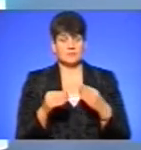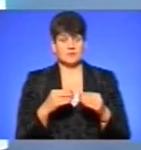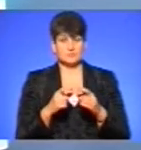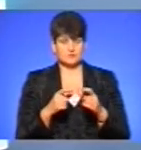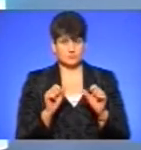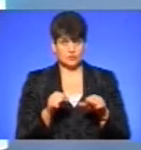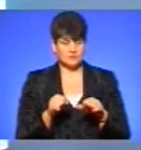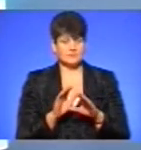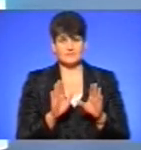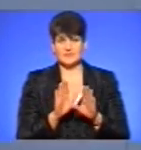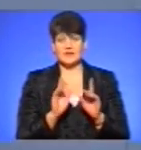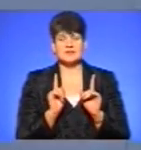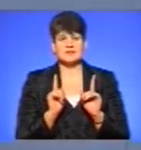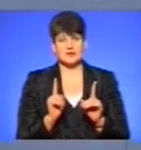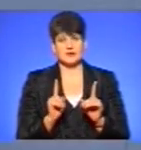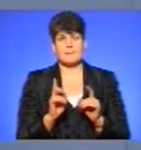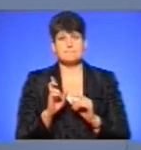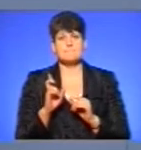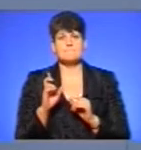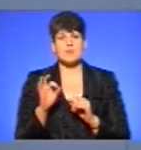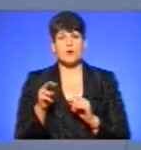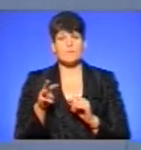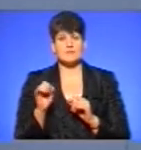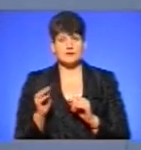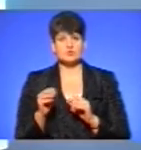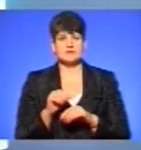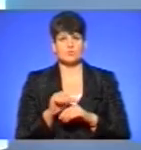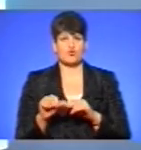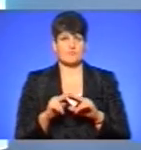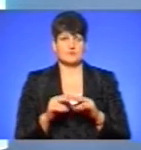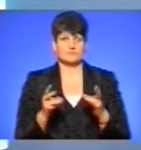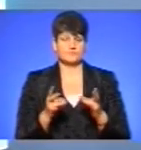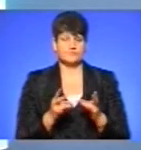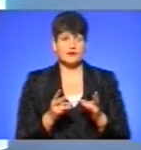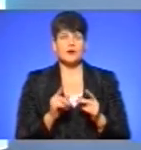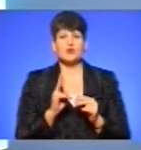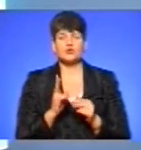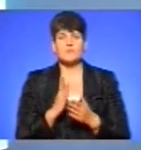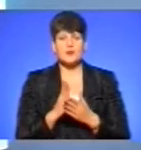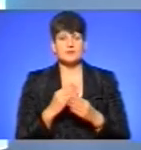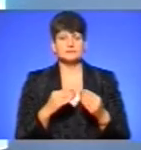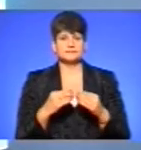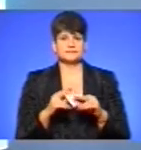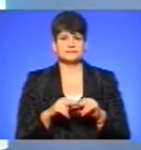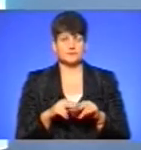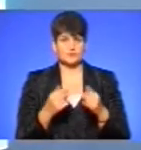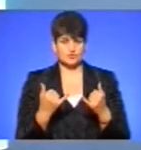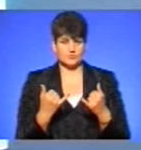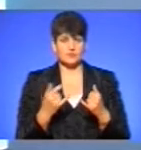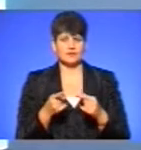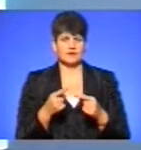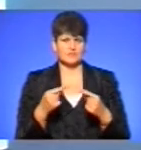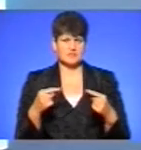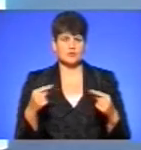Тільки біометричний закордонний паспорт. Ті, хто мають ID-картки, вже виготовили на сьогодні. Вони в будь-якій